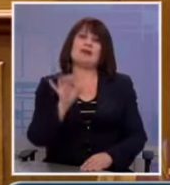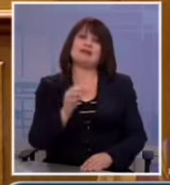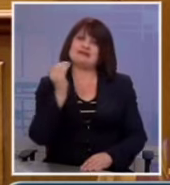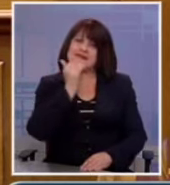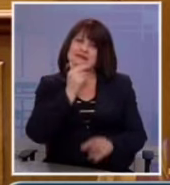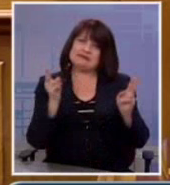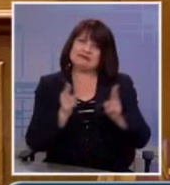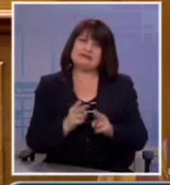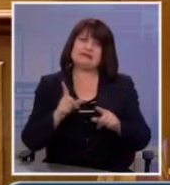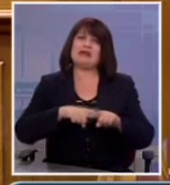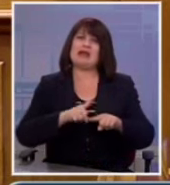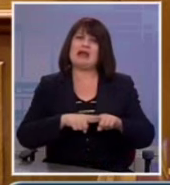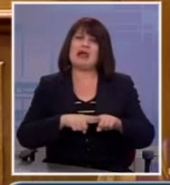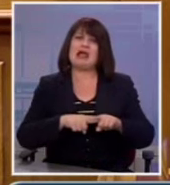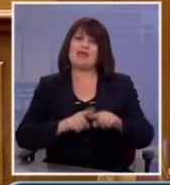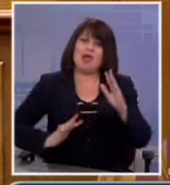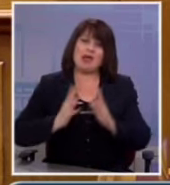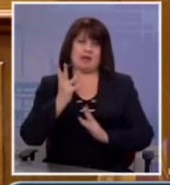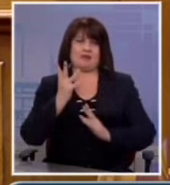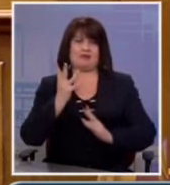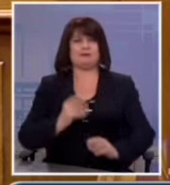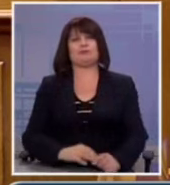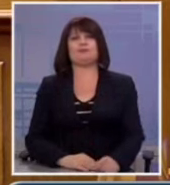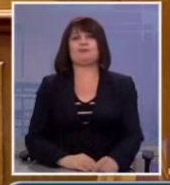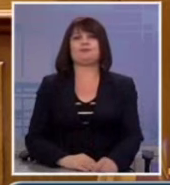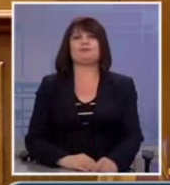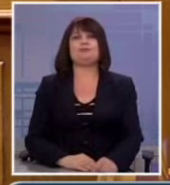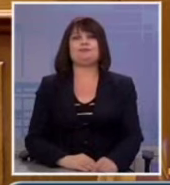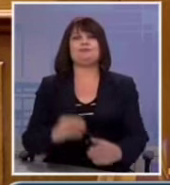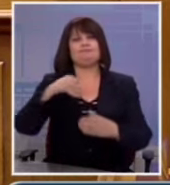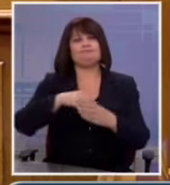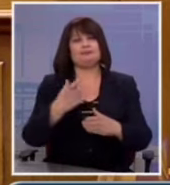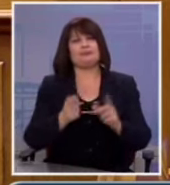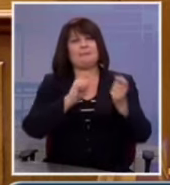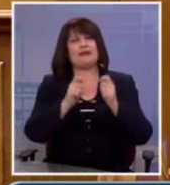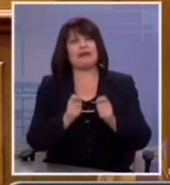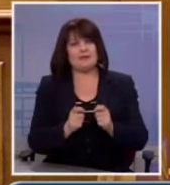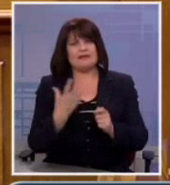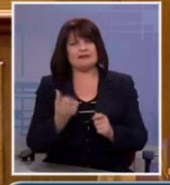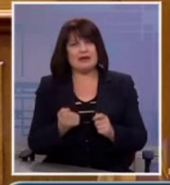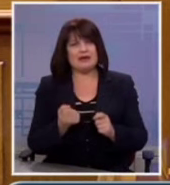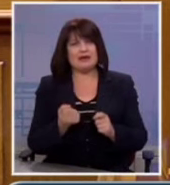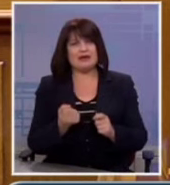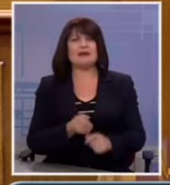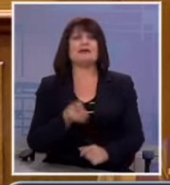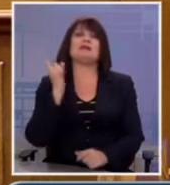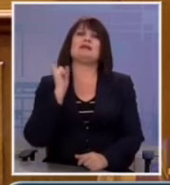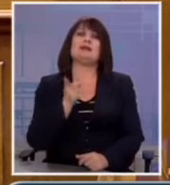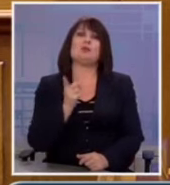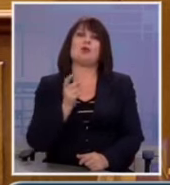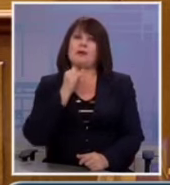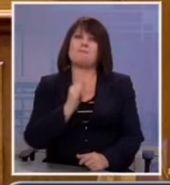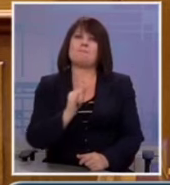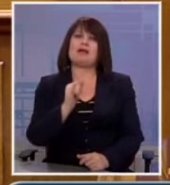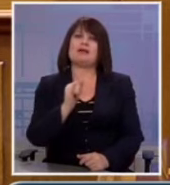χρονικό διάστημα την Ελλάδα στην ανάπτυξη. Να περιέχει εκείνες τις μεταρρυθμίσεις που θα τιμωρήσουν μια για πάντα τους